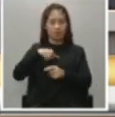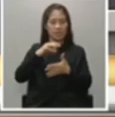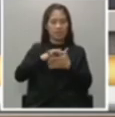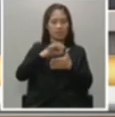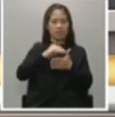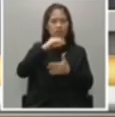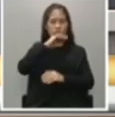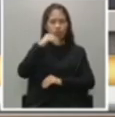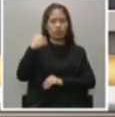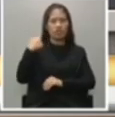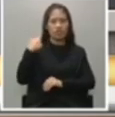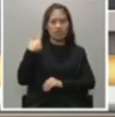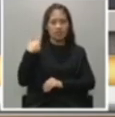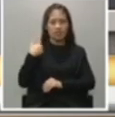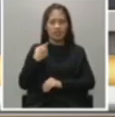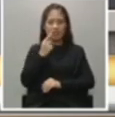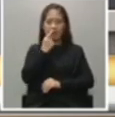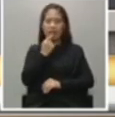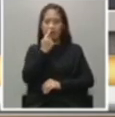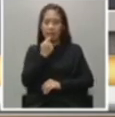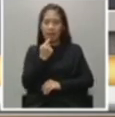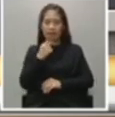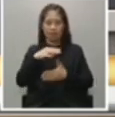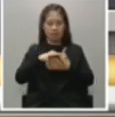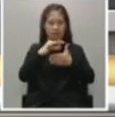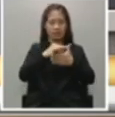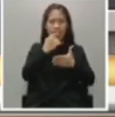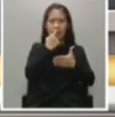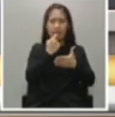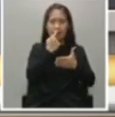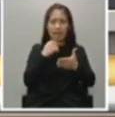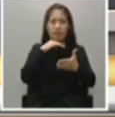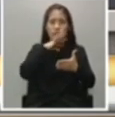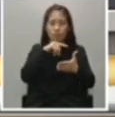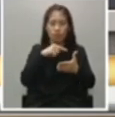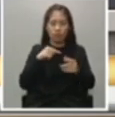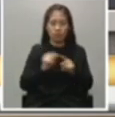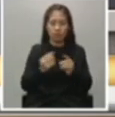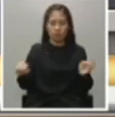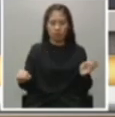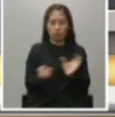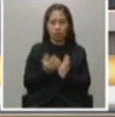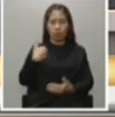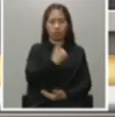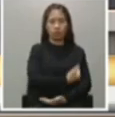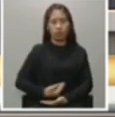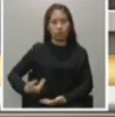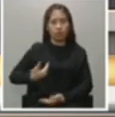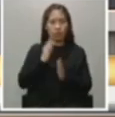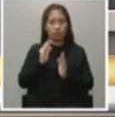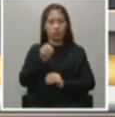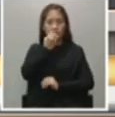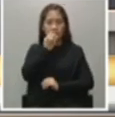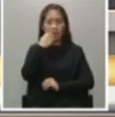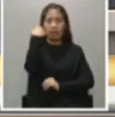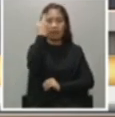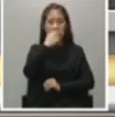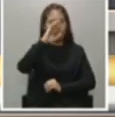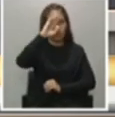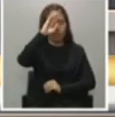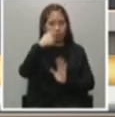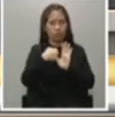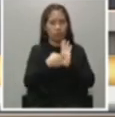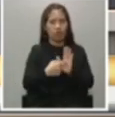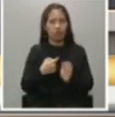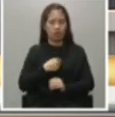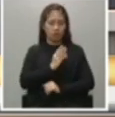หรือสารเร่งเนื้อแดงเป็นสารที่มีอันตรายต่อสุขภาพของผู้บริโภคค่ะโดยเฉพาะผู้มีโรคประจำตัวเช่นโ